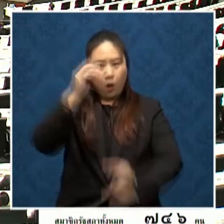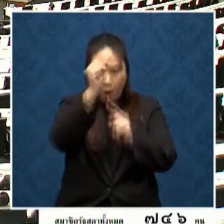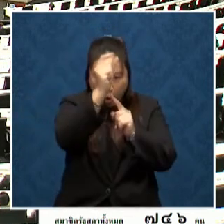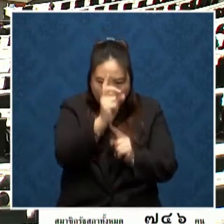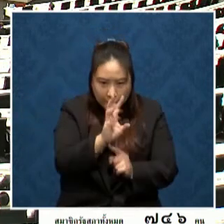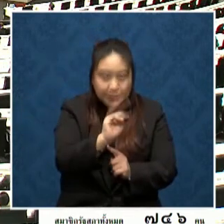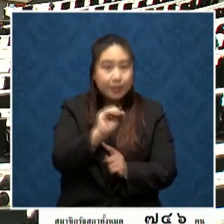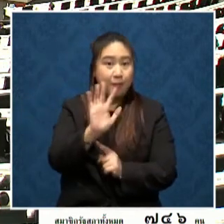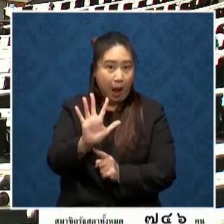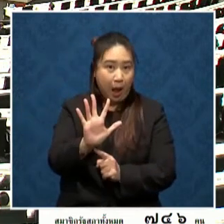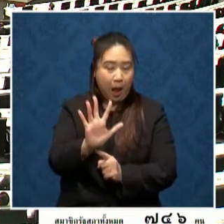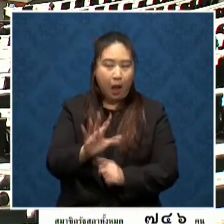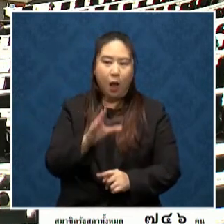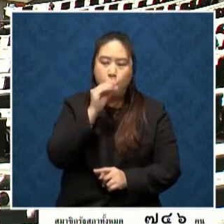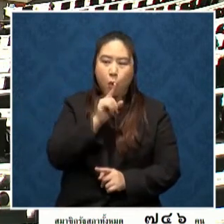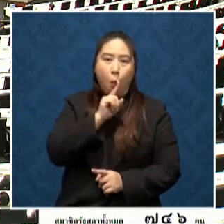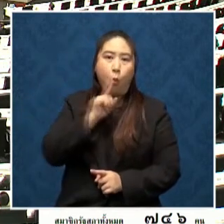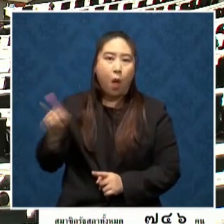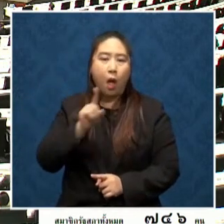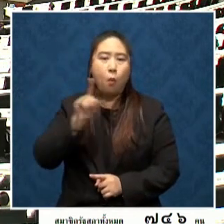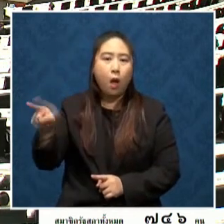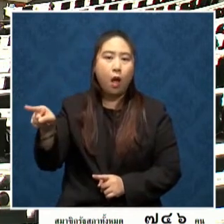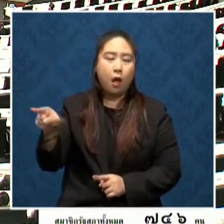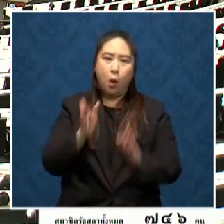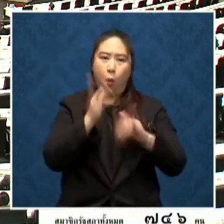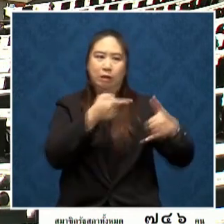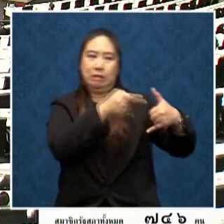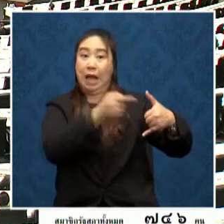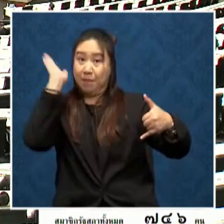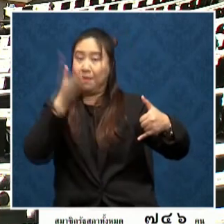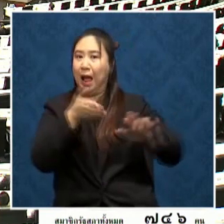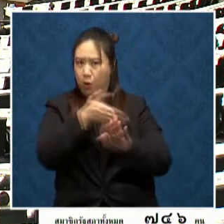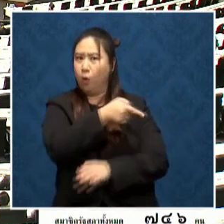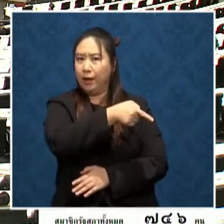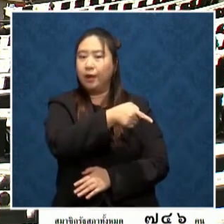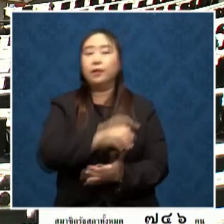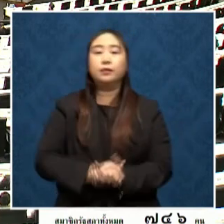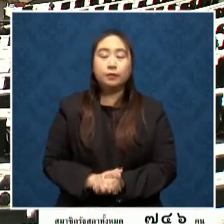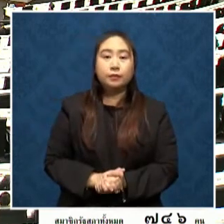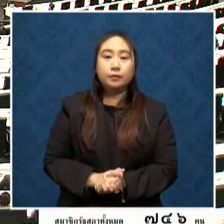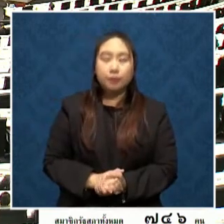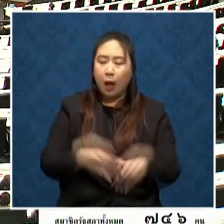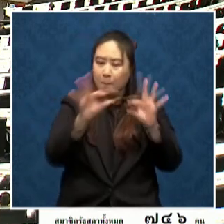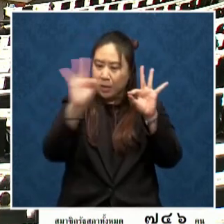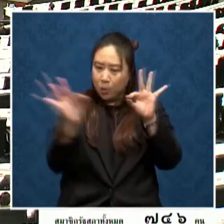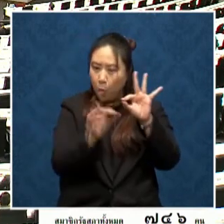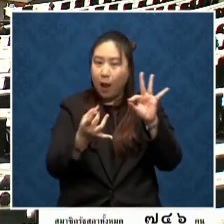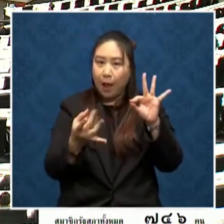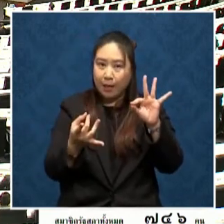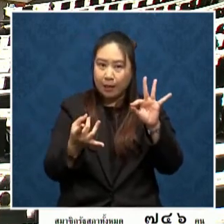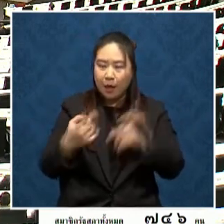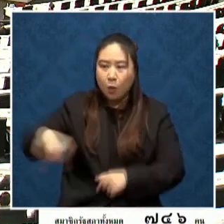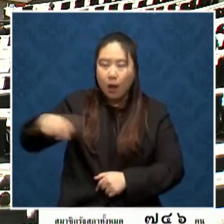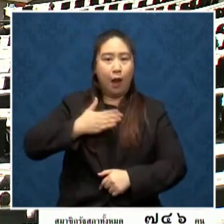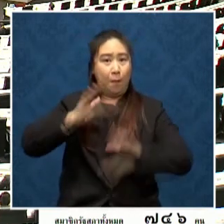ค่ะใส่ร้ายเสียดสีจะถึงผู้ที่อภิปรายเมื่อตะกี้นะคะด้วยข้อความที่ว่าเราเป็นรัฐบาลส้มห